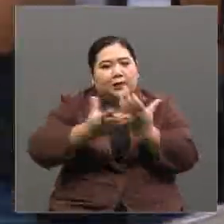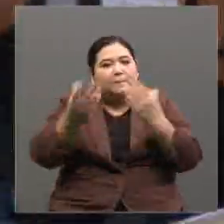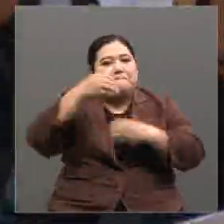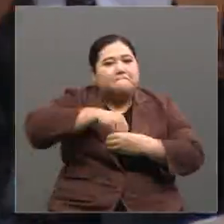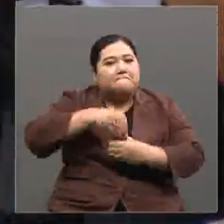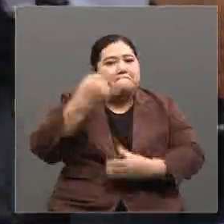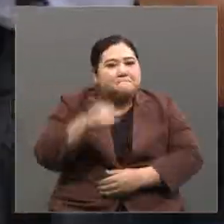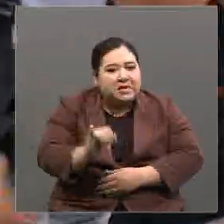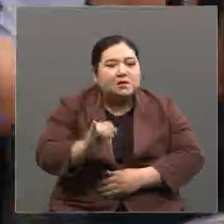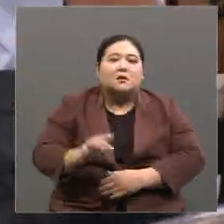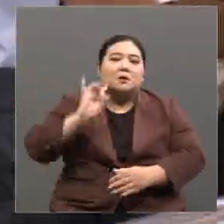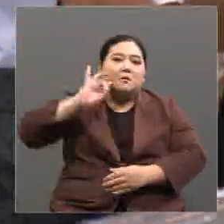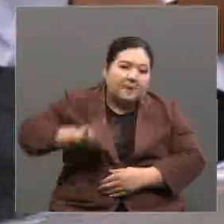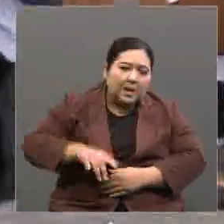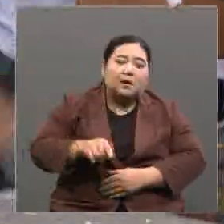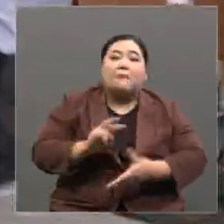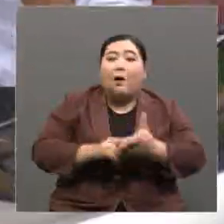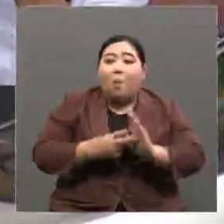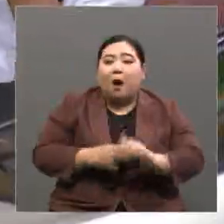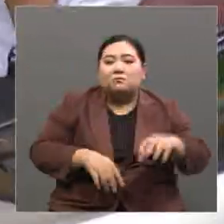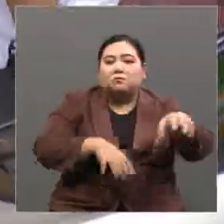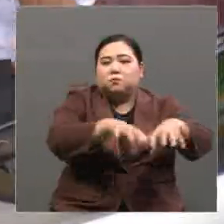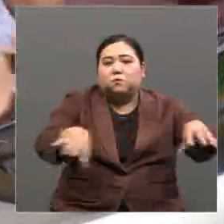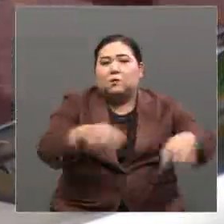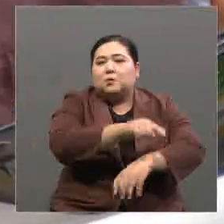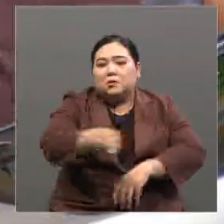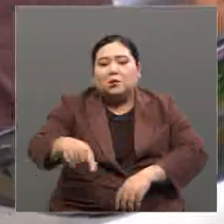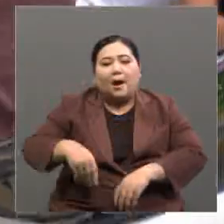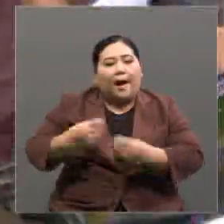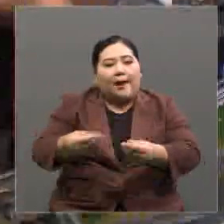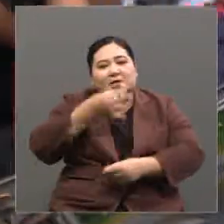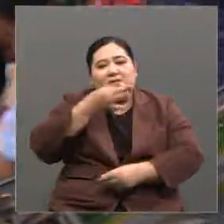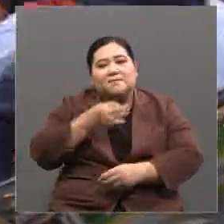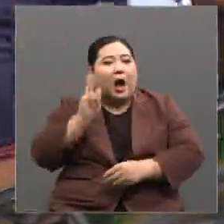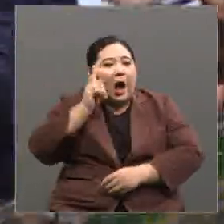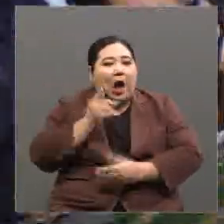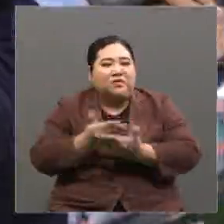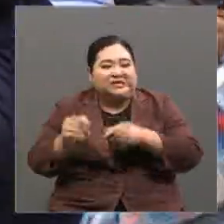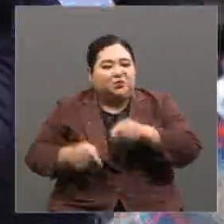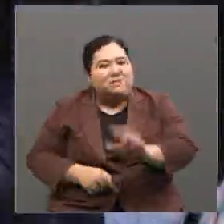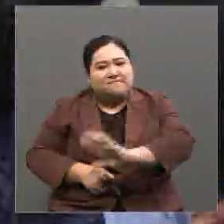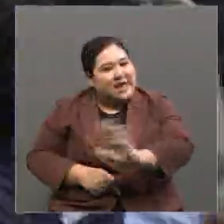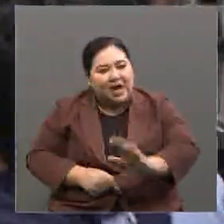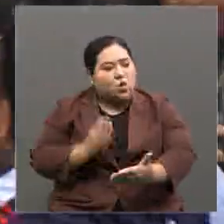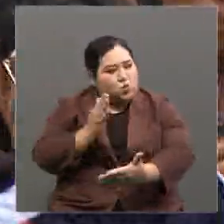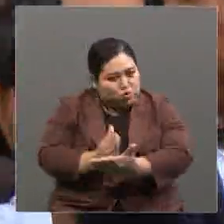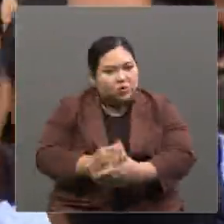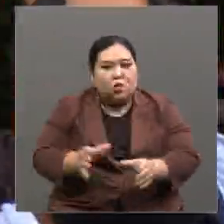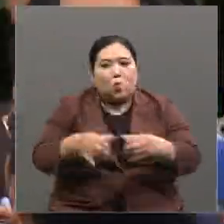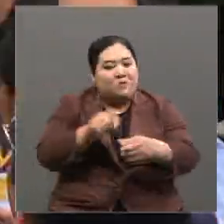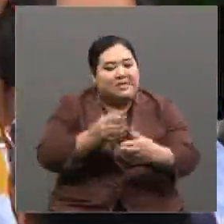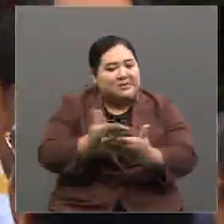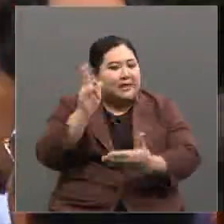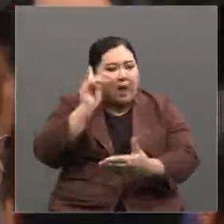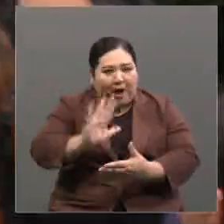วิชาชีพนั้นขอให้ทุกองค์กรสื่อมวลชนพิจารณายุติการซื้อข่าวจากบุคคลหรือว่ากลุ่มดังกล่าว